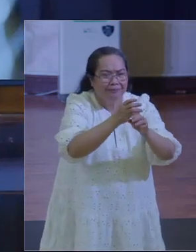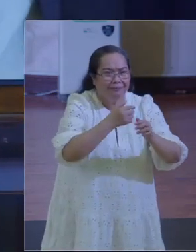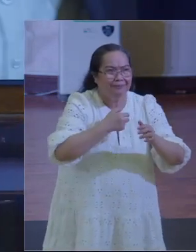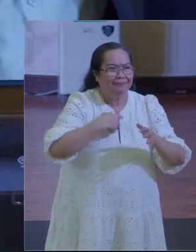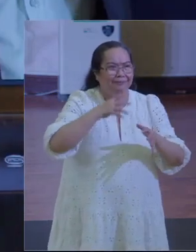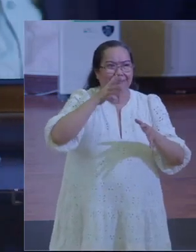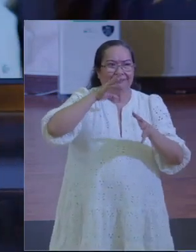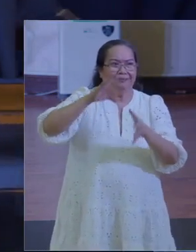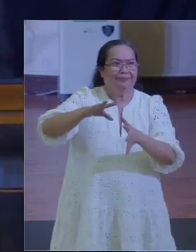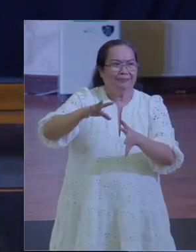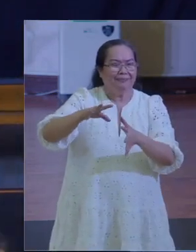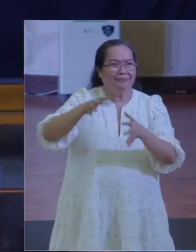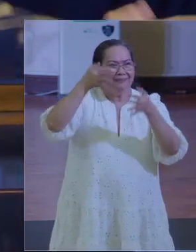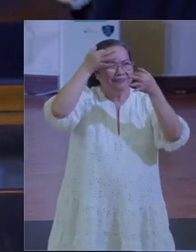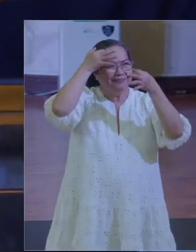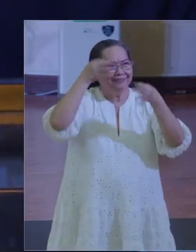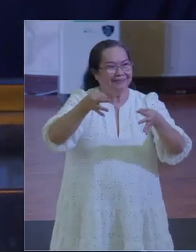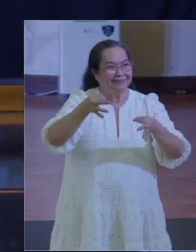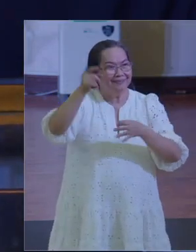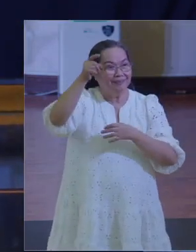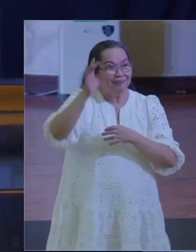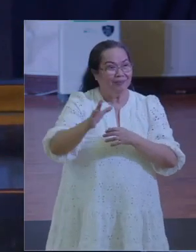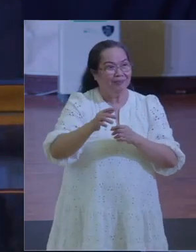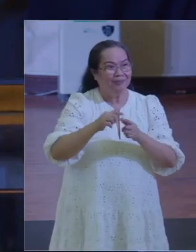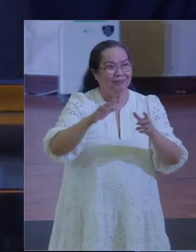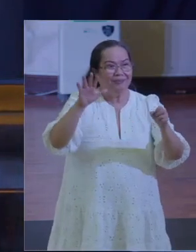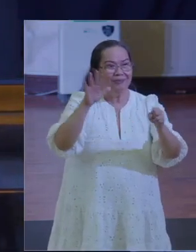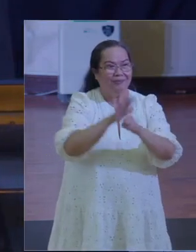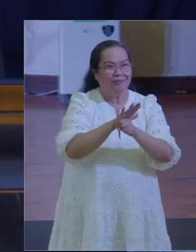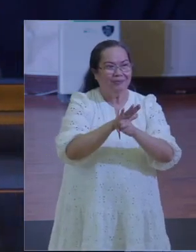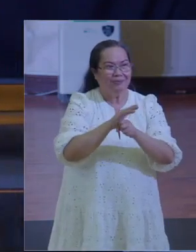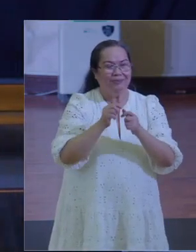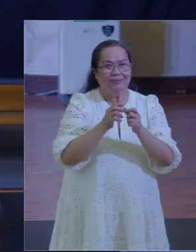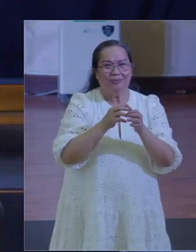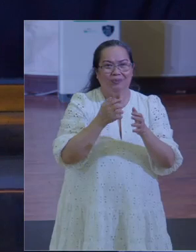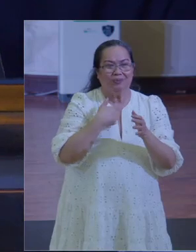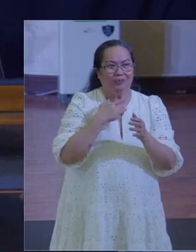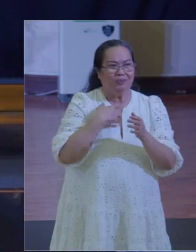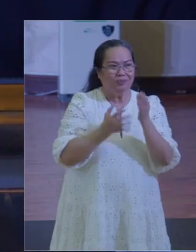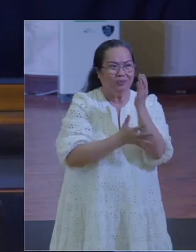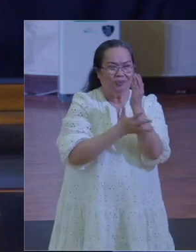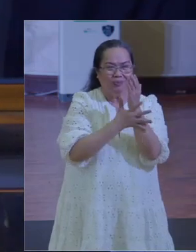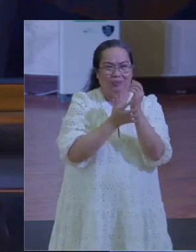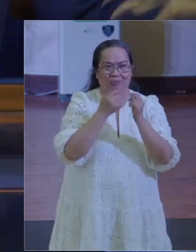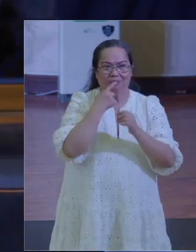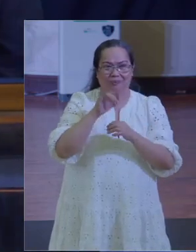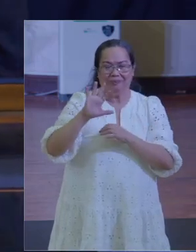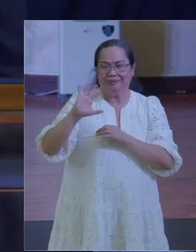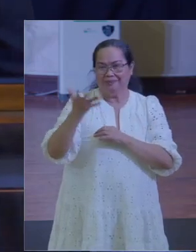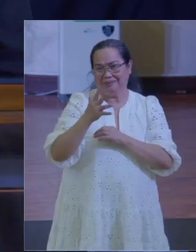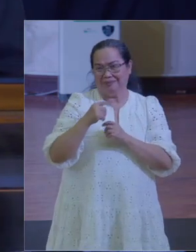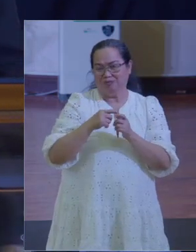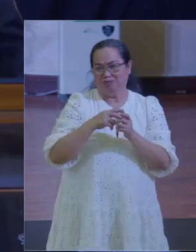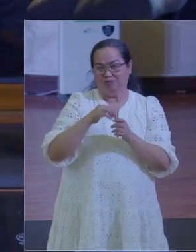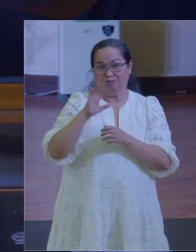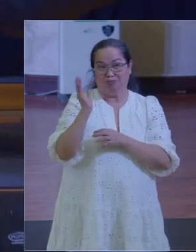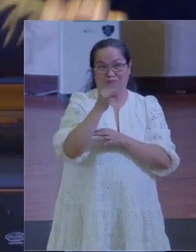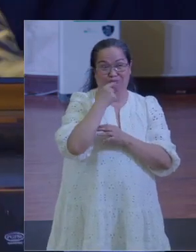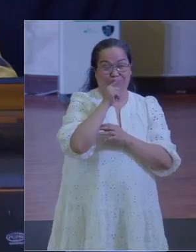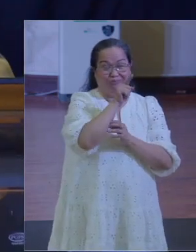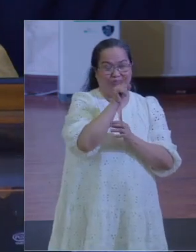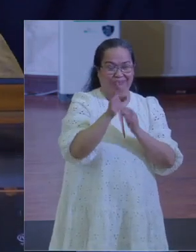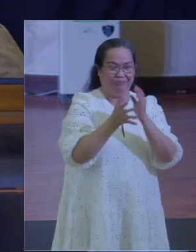Inabando na nga, hinusgahan nga ng Panginoon yung lugar na yan, filled with thorn bushes and briars or bramble, ang sabi ko,